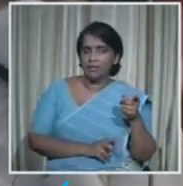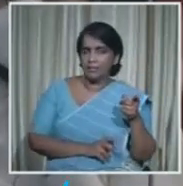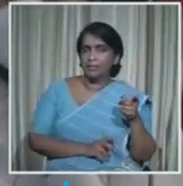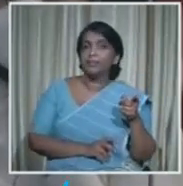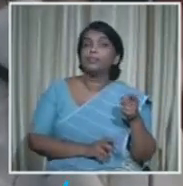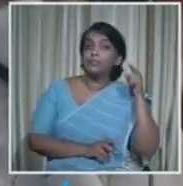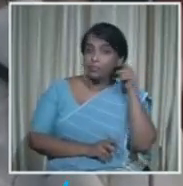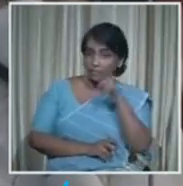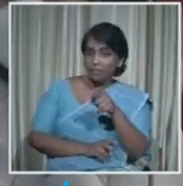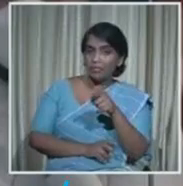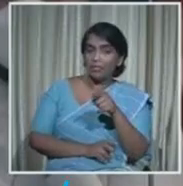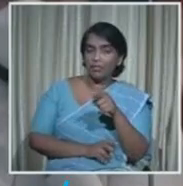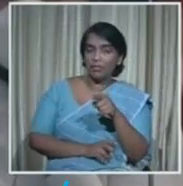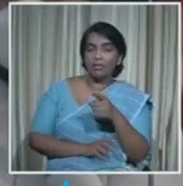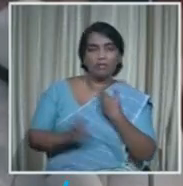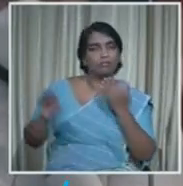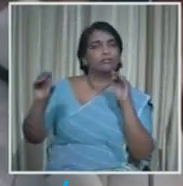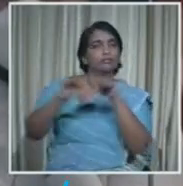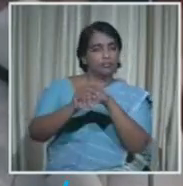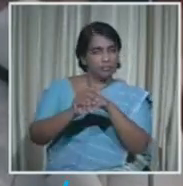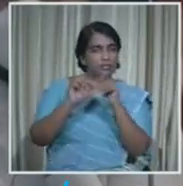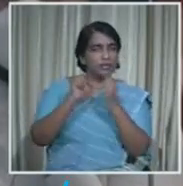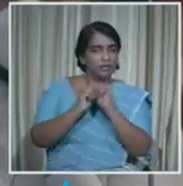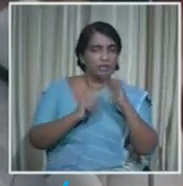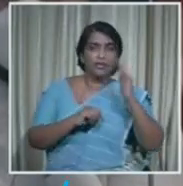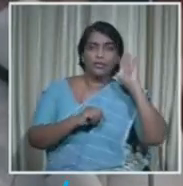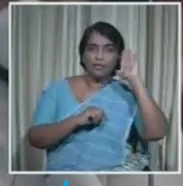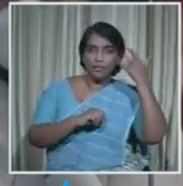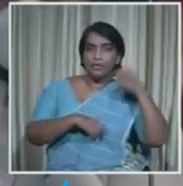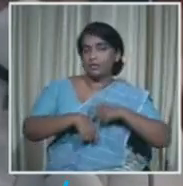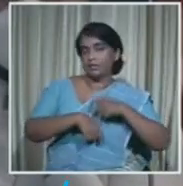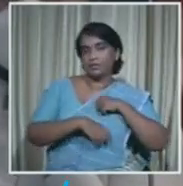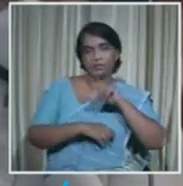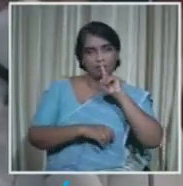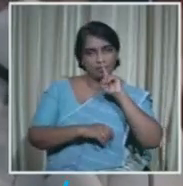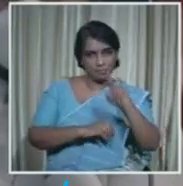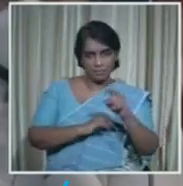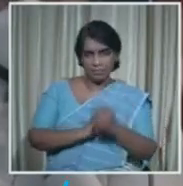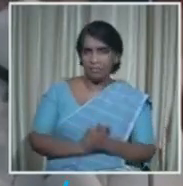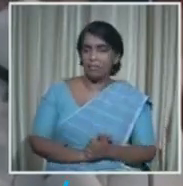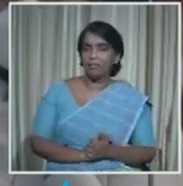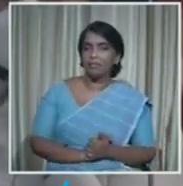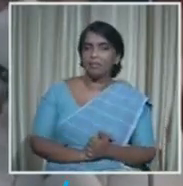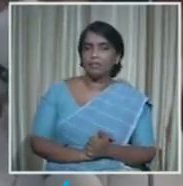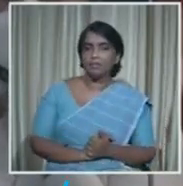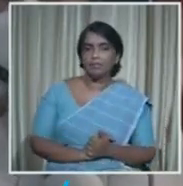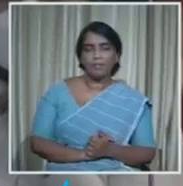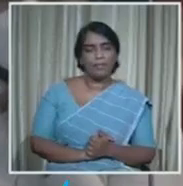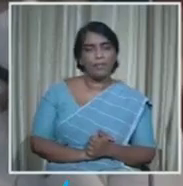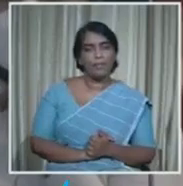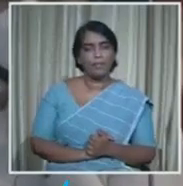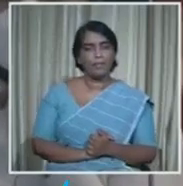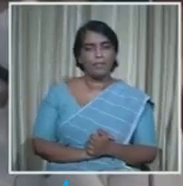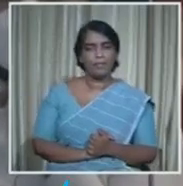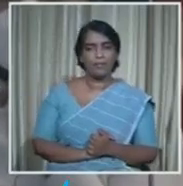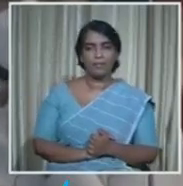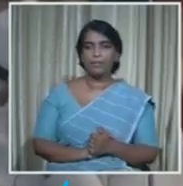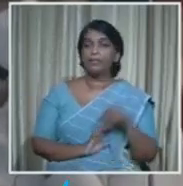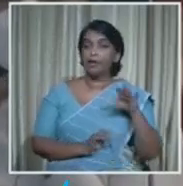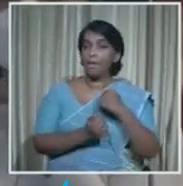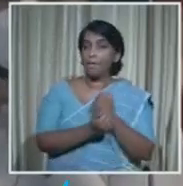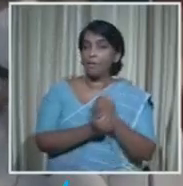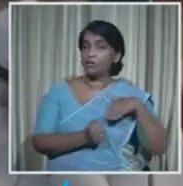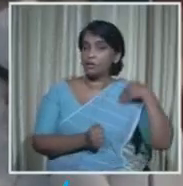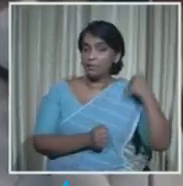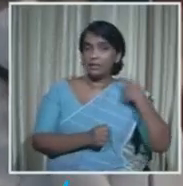e wenuwen madihat wenna ona kiyana eka visheshayen api meela disipat karunu e wagema tamai dan polispathumata